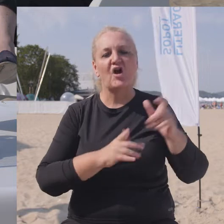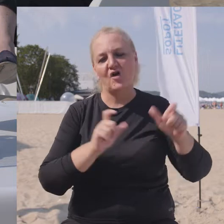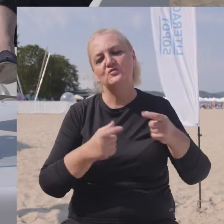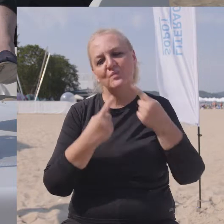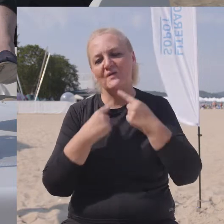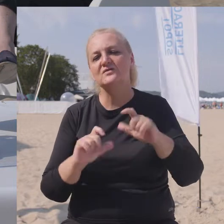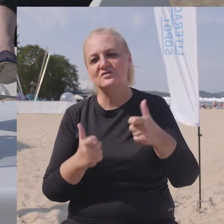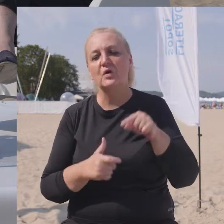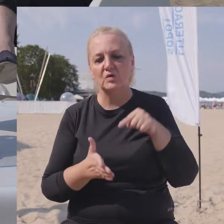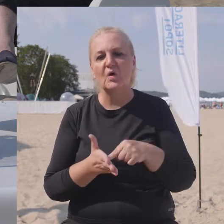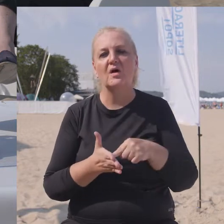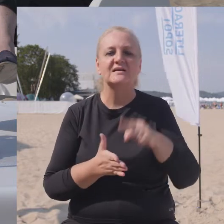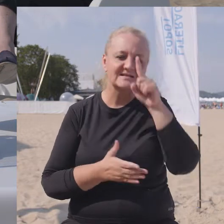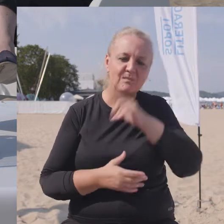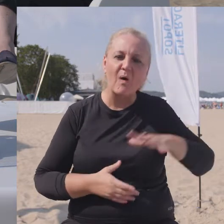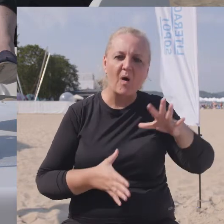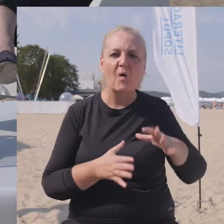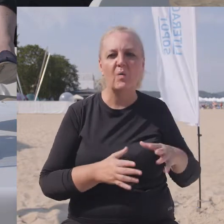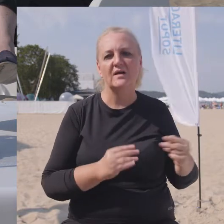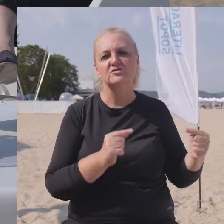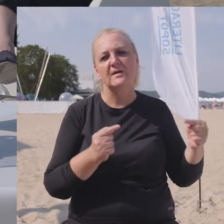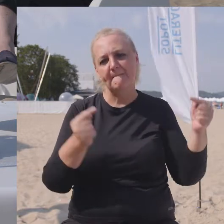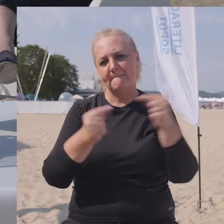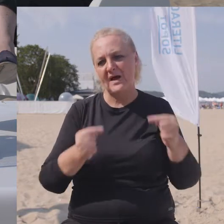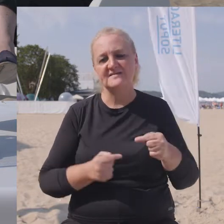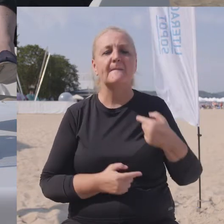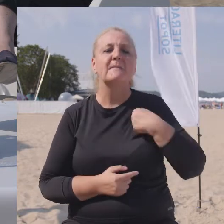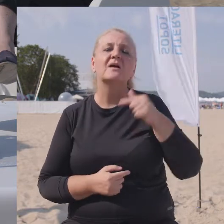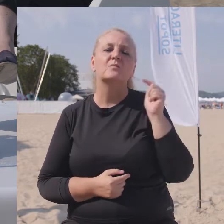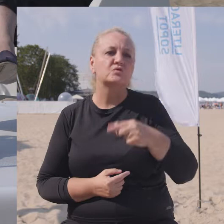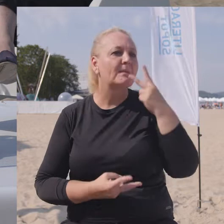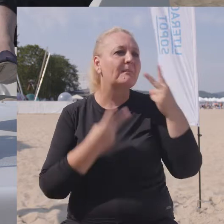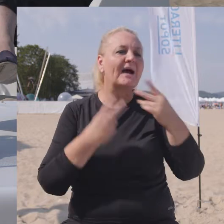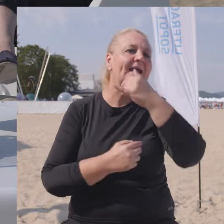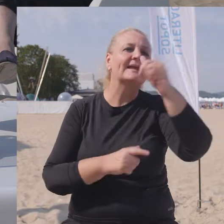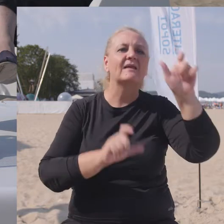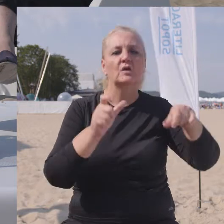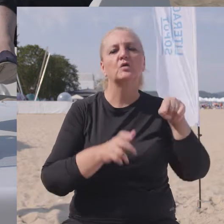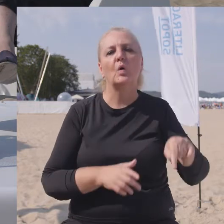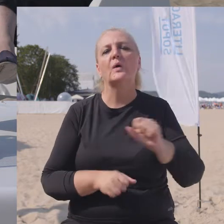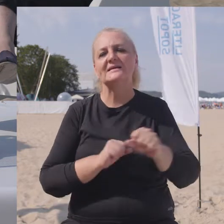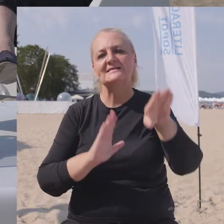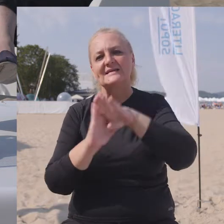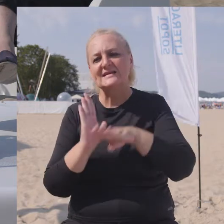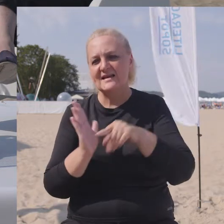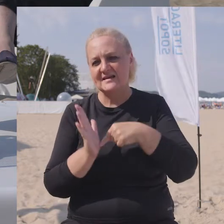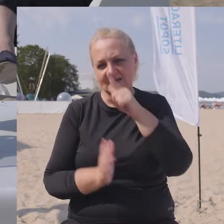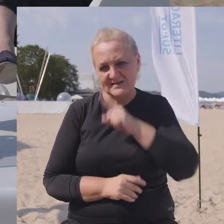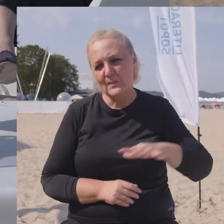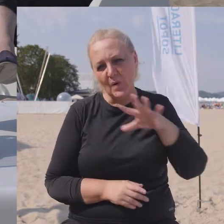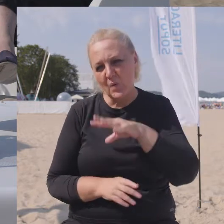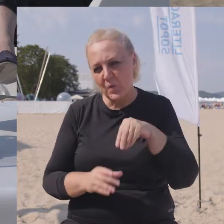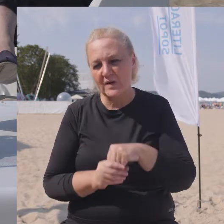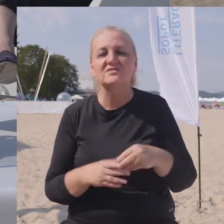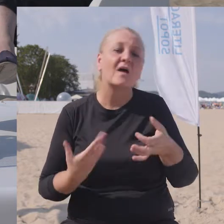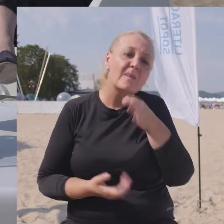polega współgranie społeczne. To znaczy, że tak, my musimy patrzeć, co powiedzą inni, bo to są normy społeczne, które,